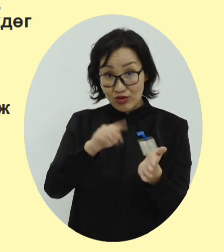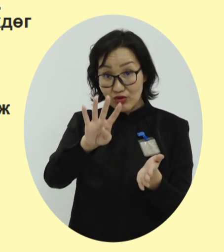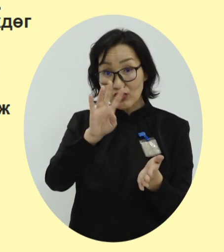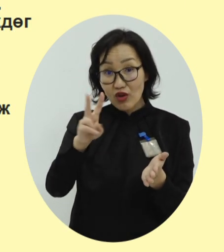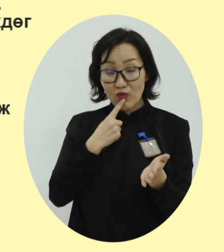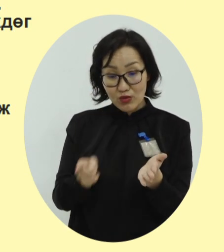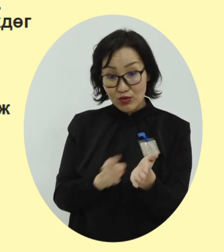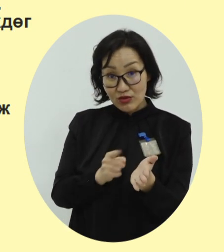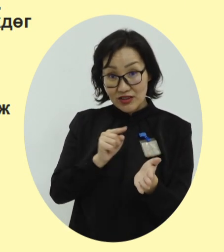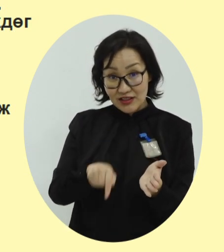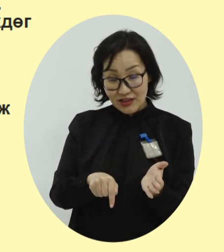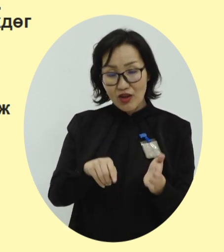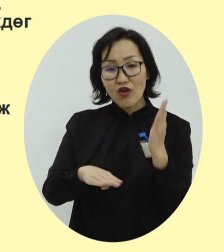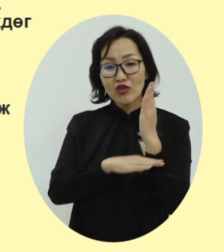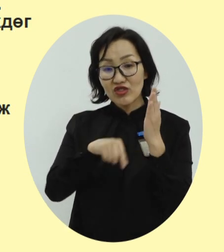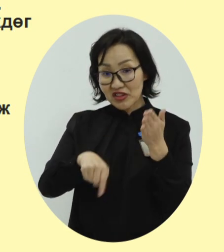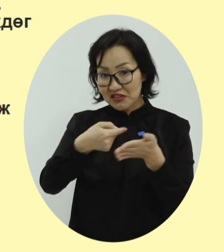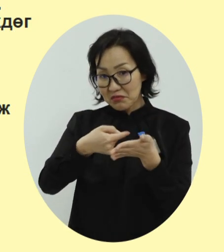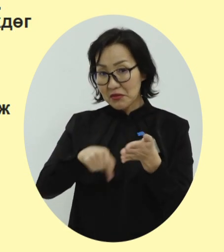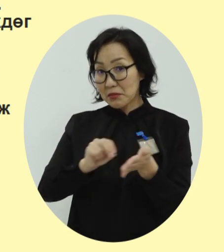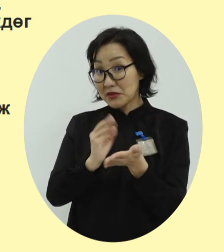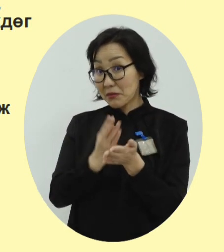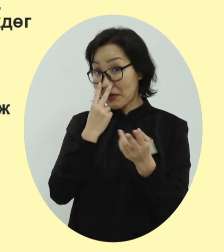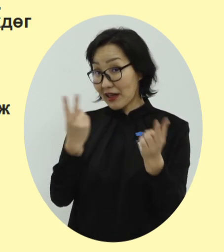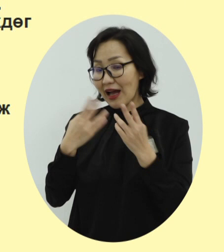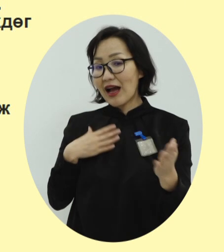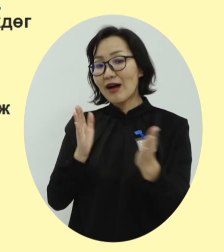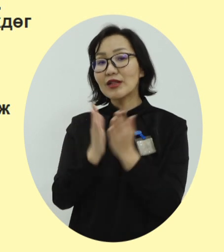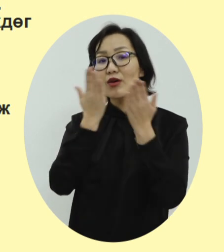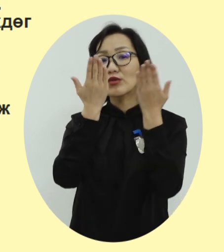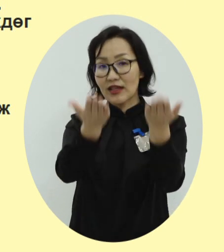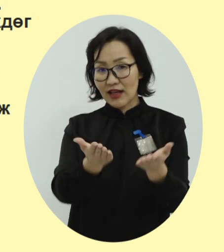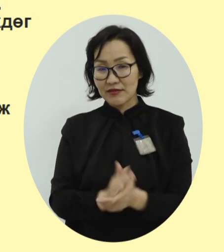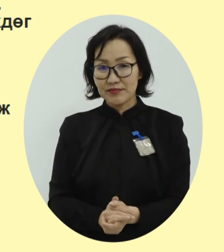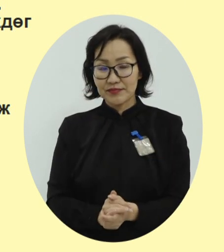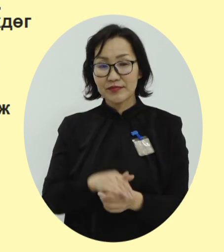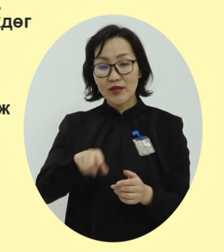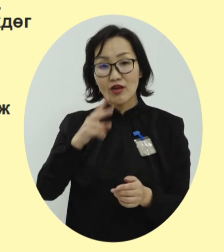дугаар хуудсанд энэ өдрийн тэмдэглэл байгаа. Багштайгаа хамтдаа уншаарай.